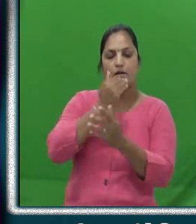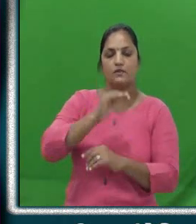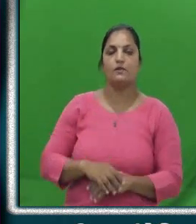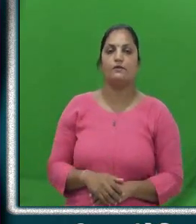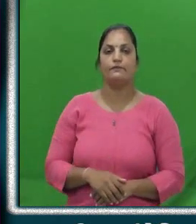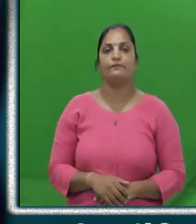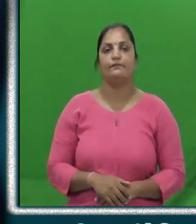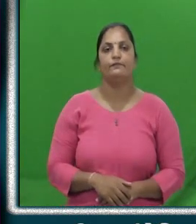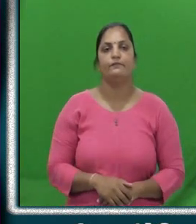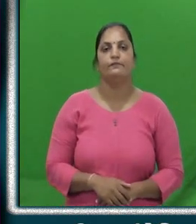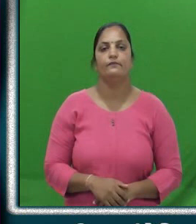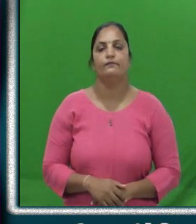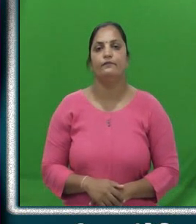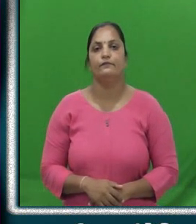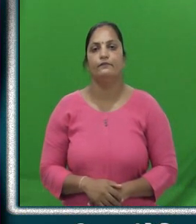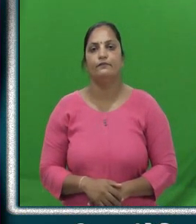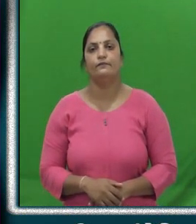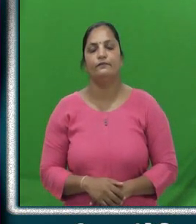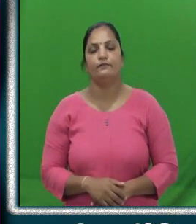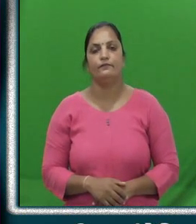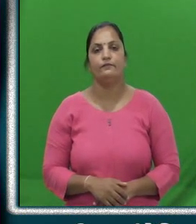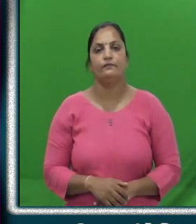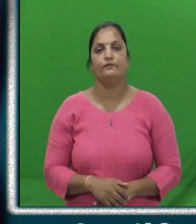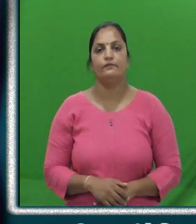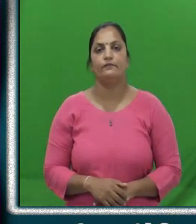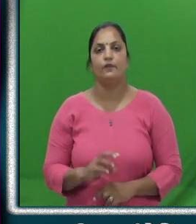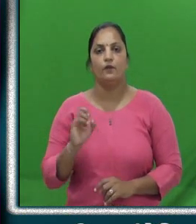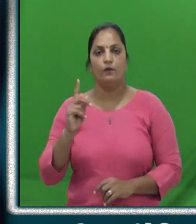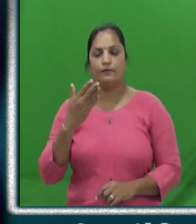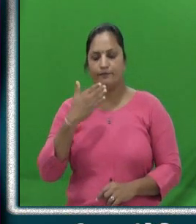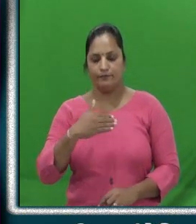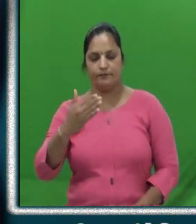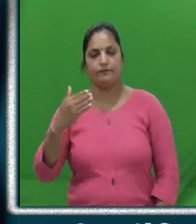માટેની બધી જ તમામે તમામ પ્રવૃત્તિ આવી જાય બરાબર